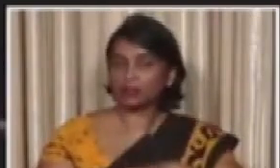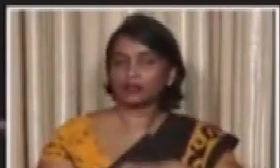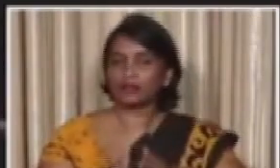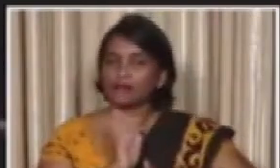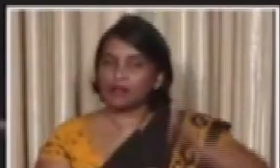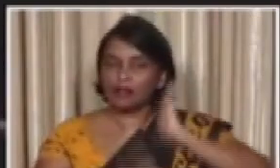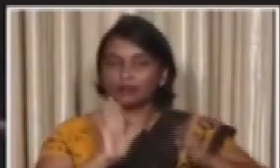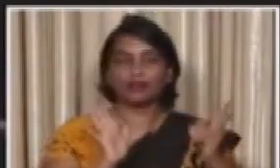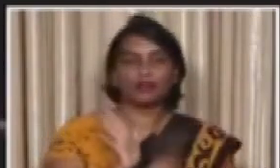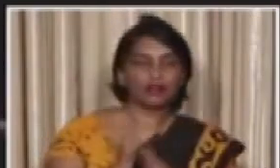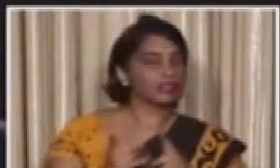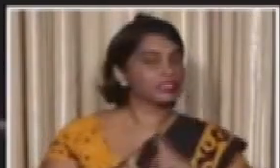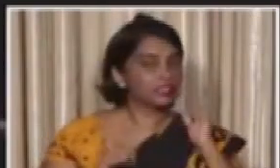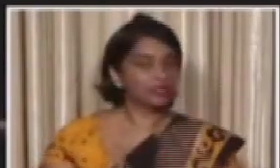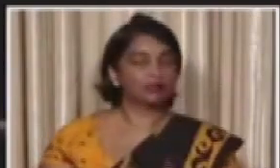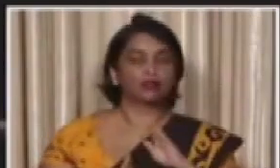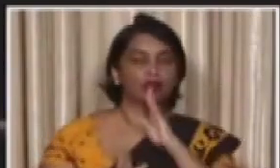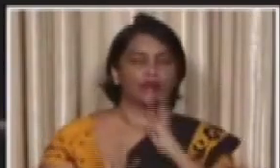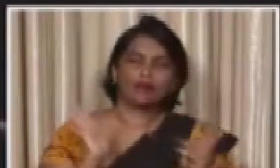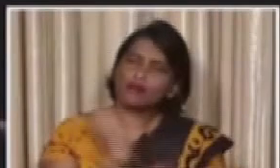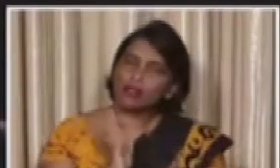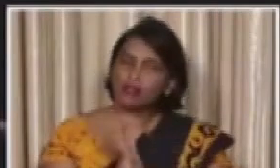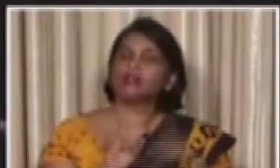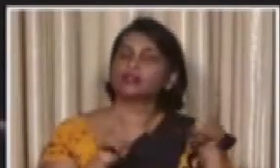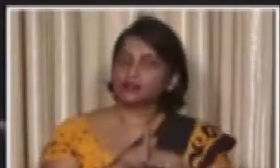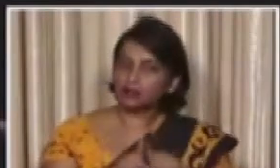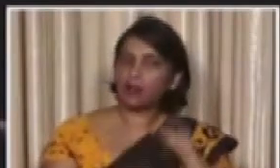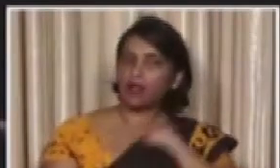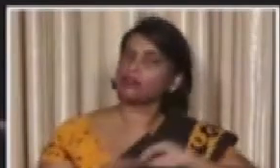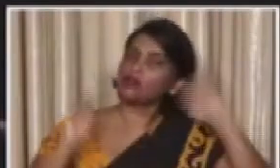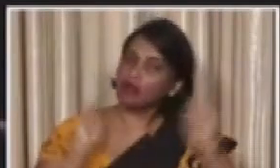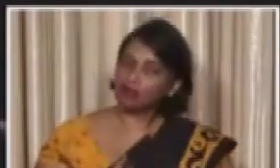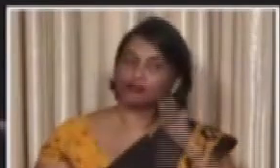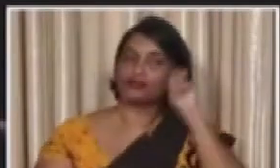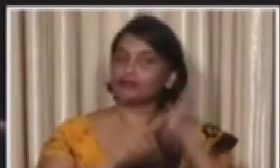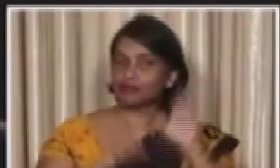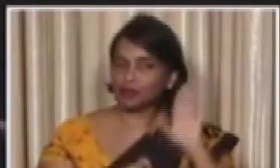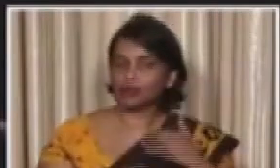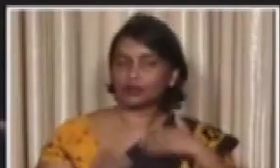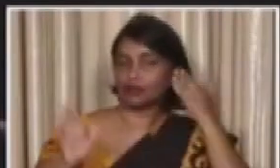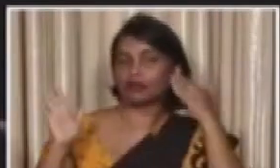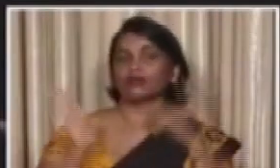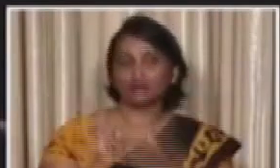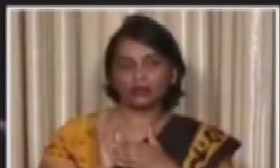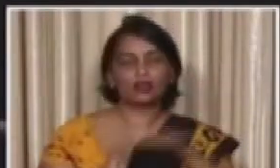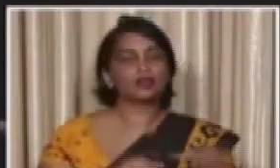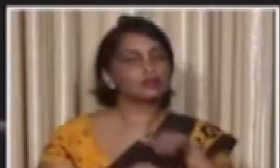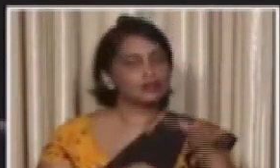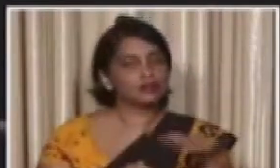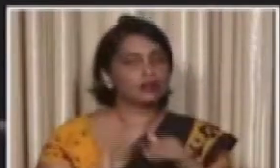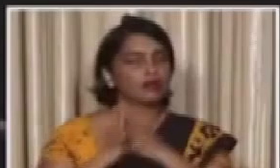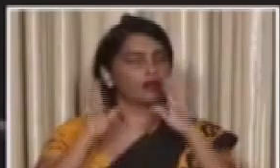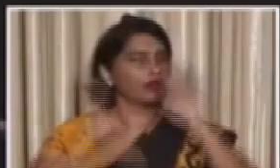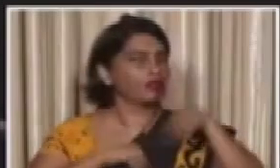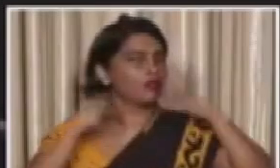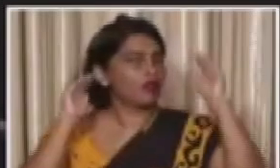එපිට දුෂ්කර ජීවත් වන ඉතාම ග්‍රාමීය සහ අඩු ආදායම්ලාභී ජනතාවක් මුල් කරගත් සමාජයේ අවම